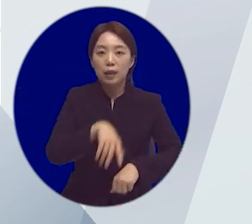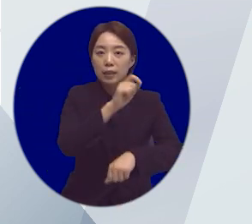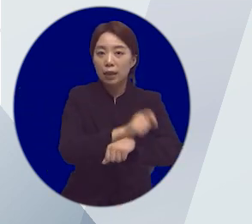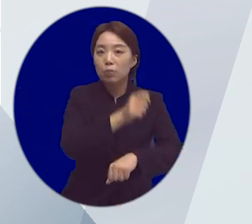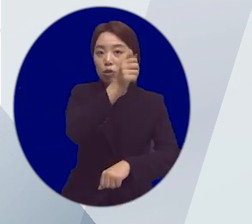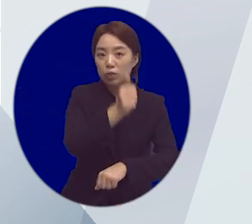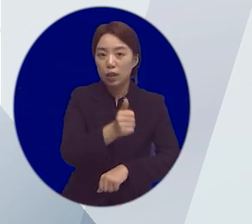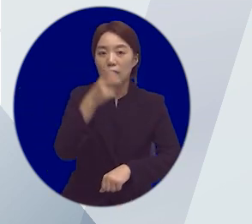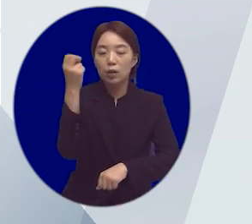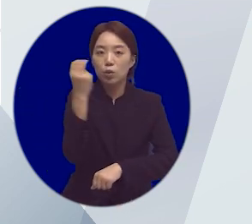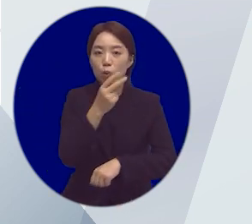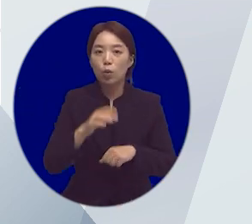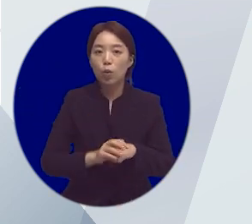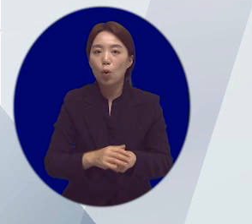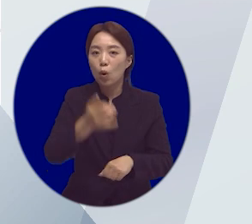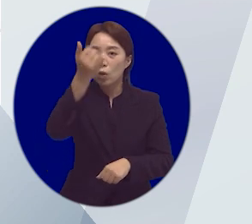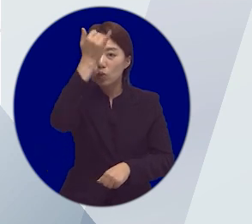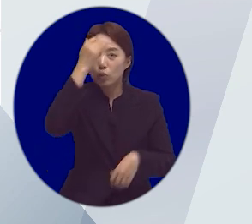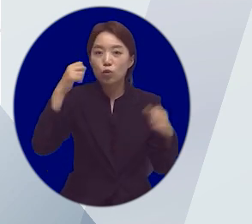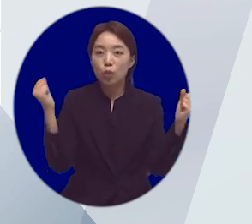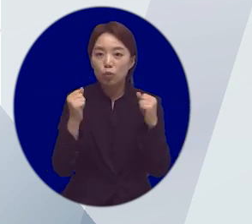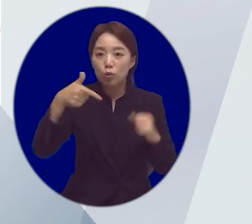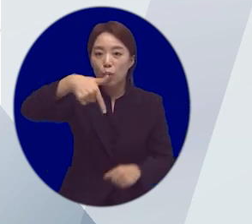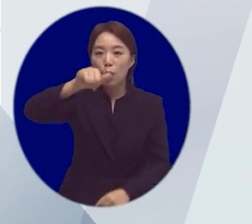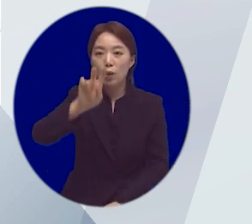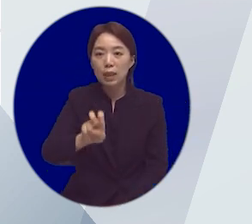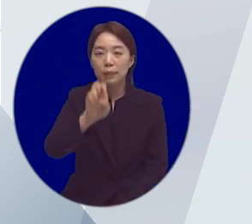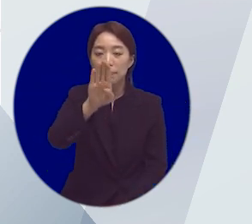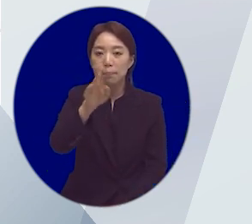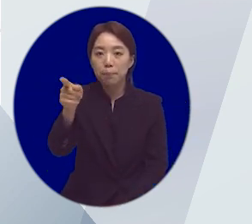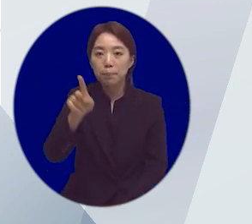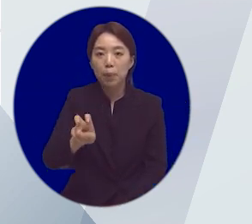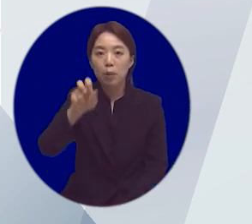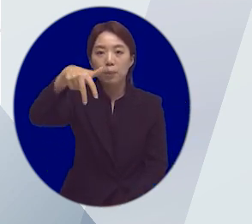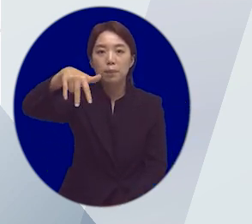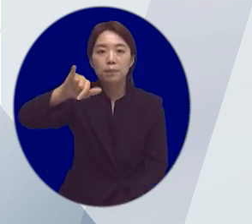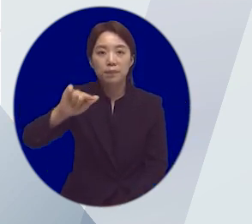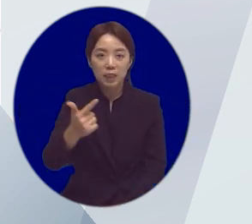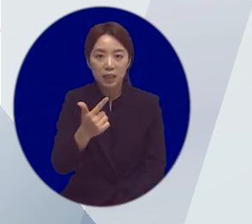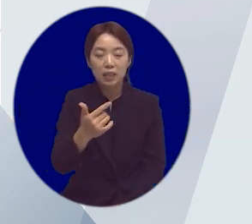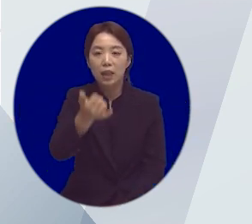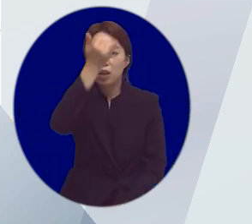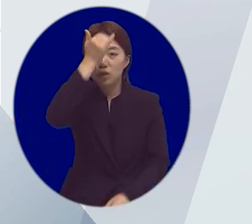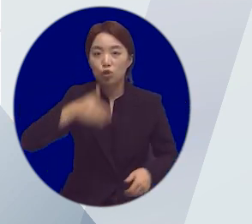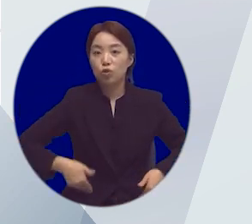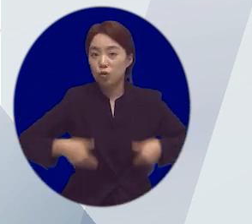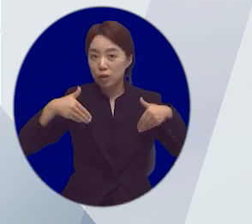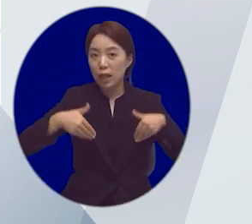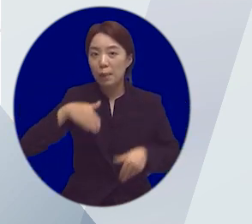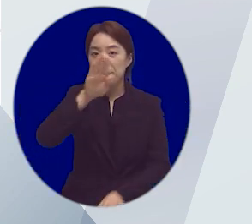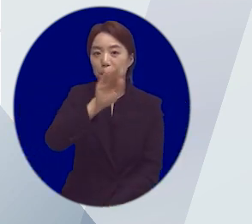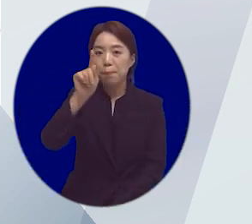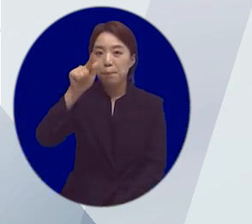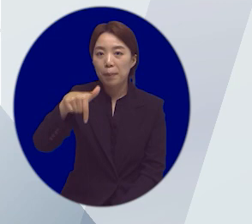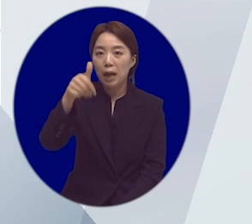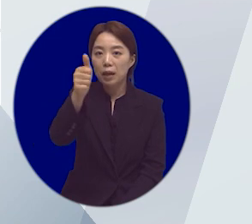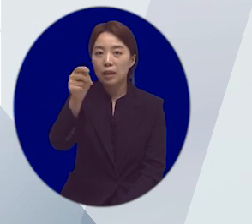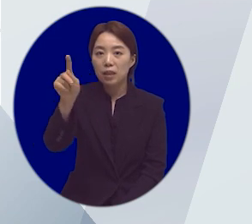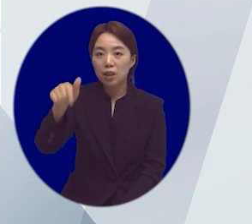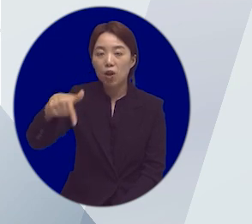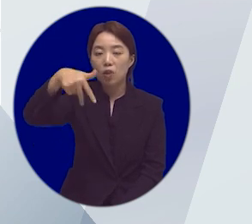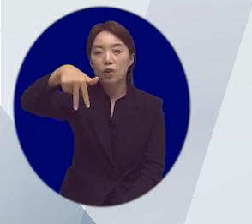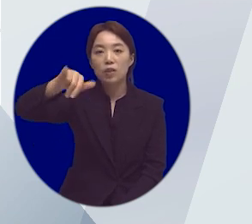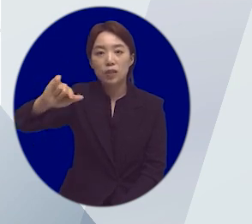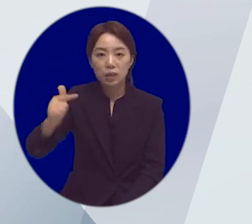사무처장, 충청북도 선거관리위원회 김범진 사무처장, 충청남도 선거관리위원회 박혁진